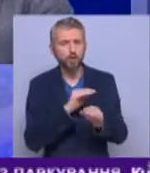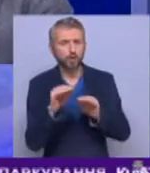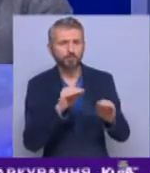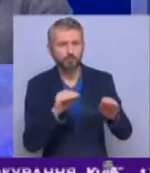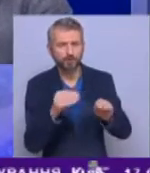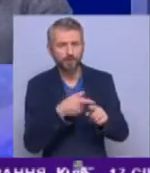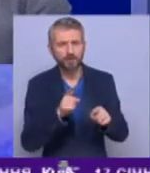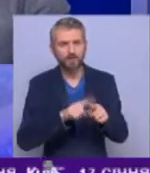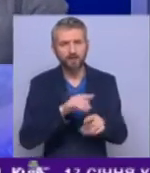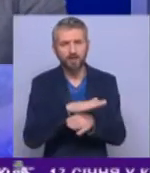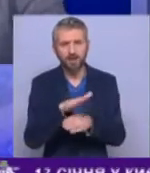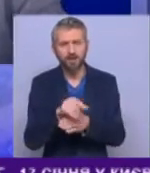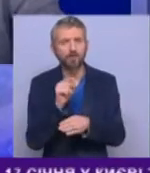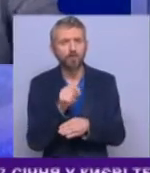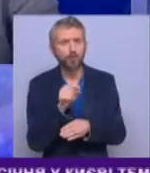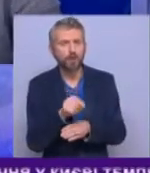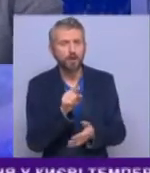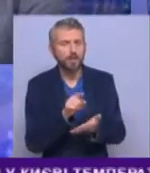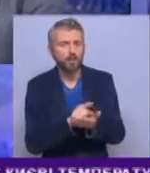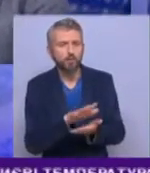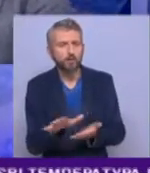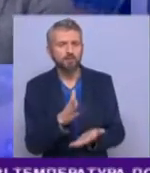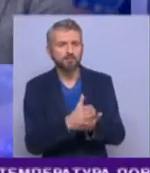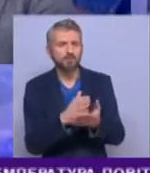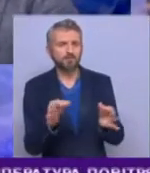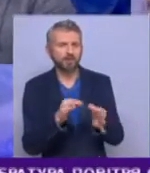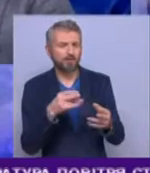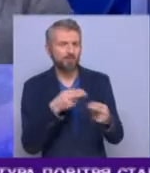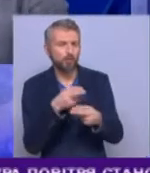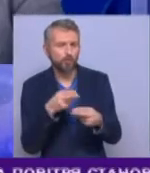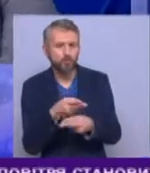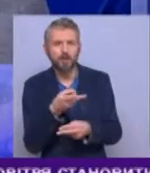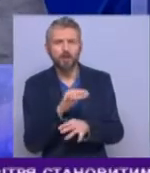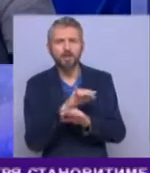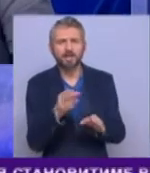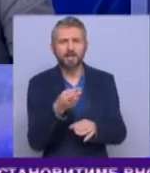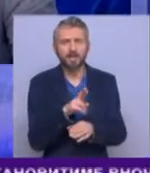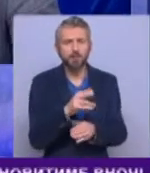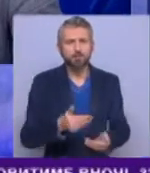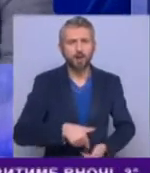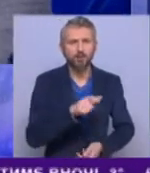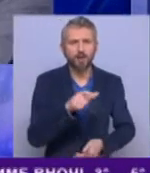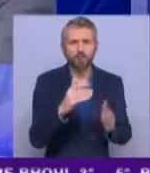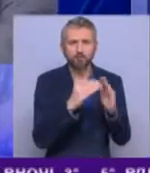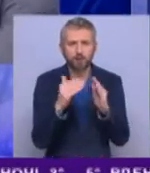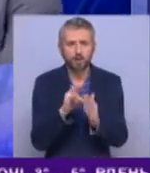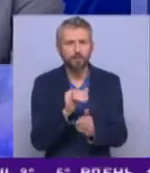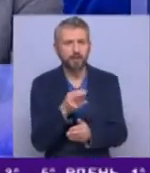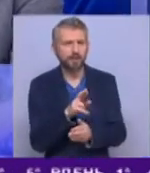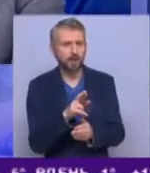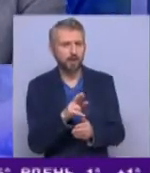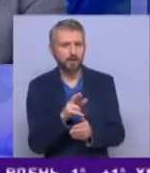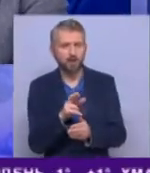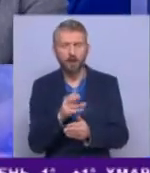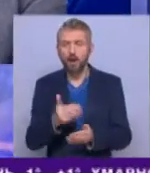цих тимчасових споруд, але вона не повинна нести ніяких перешкод ні для мешканців безпосередньо будинків, ні для жителів.